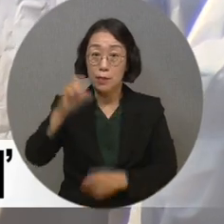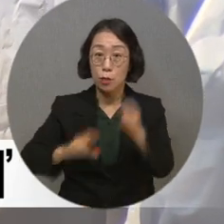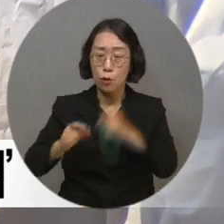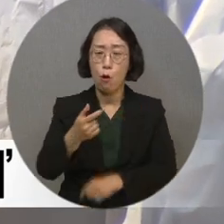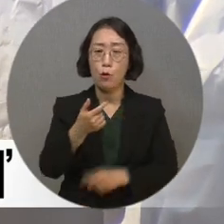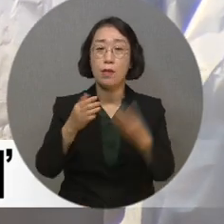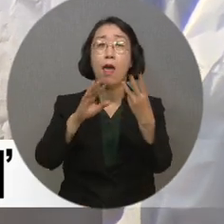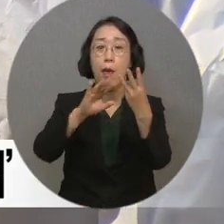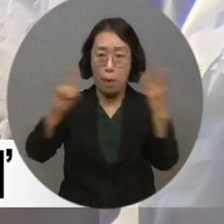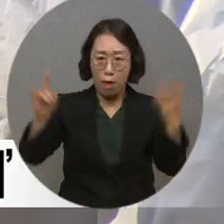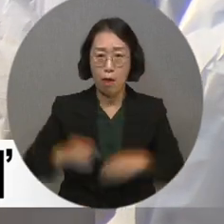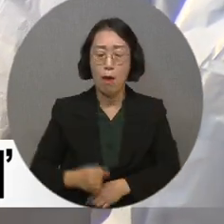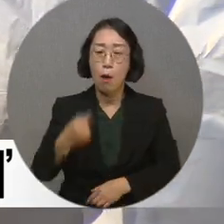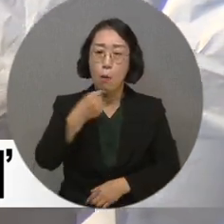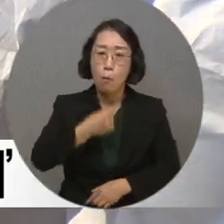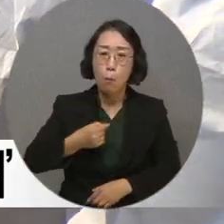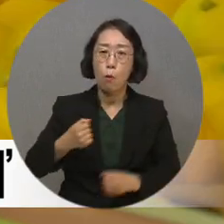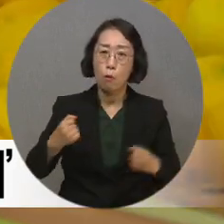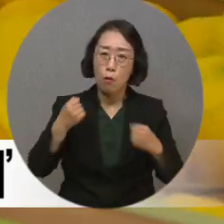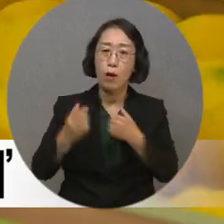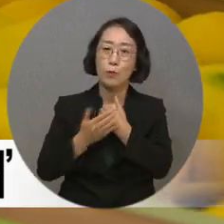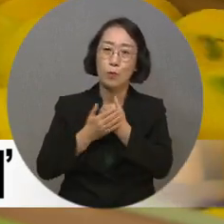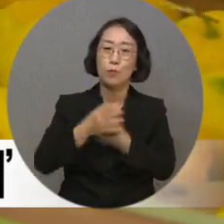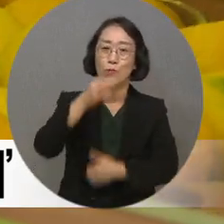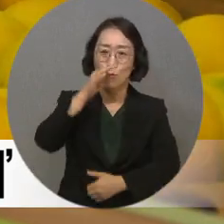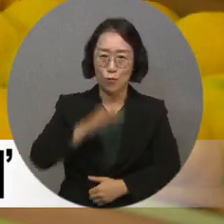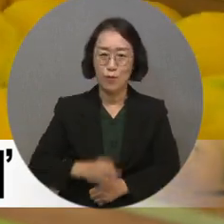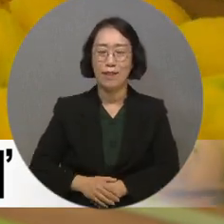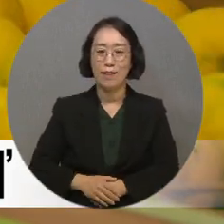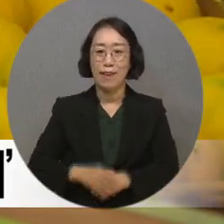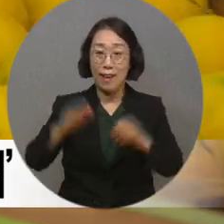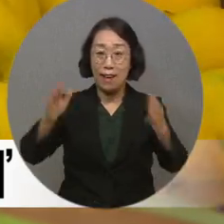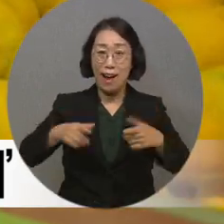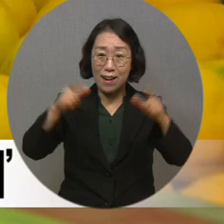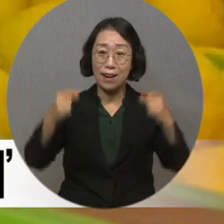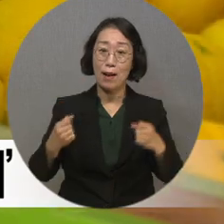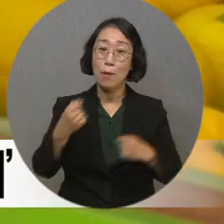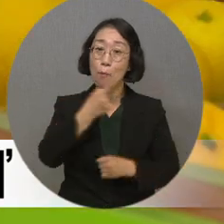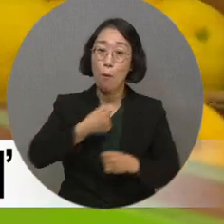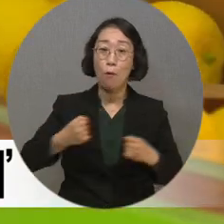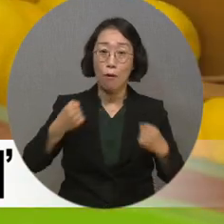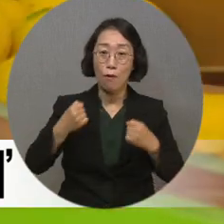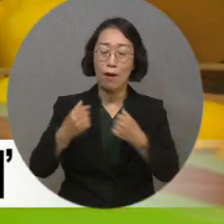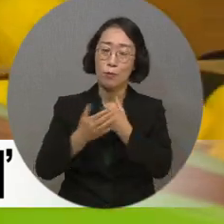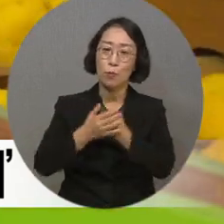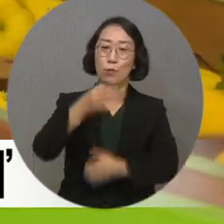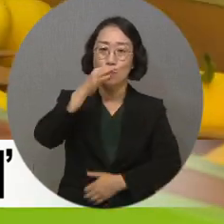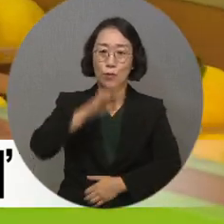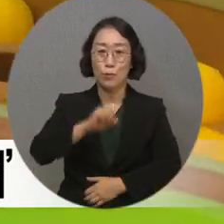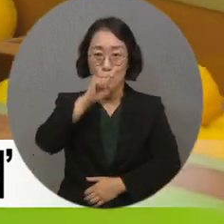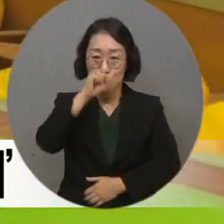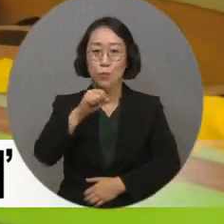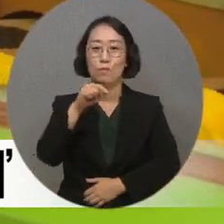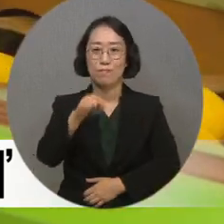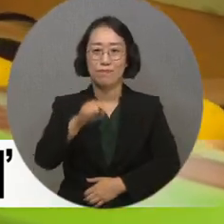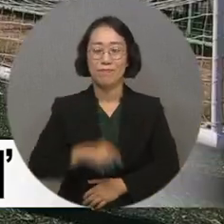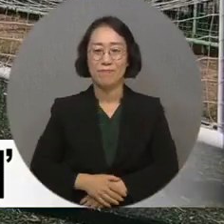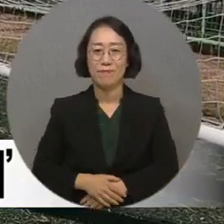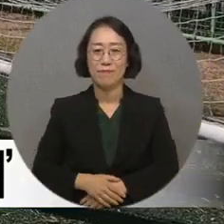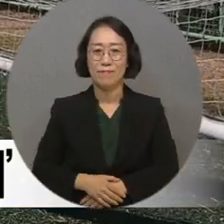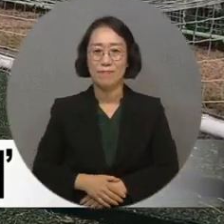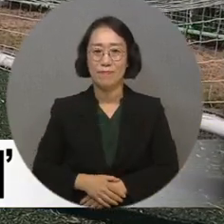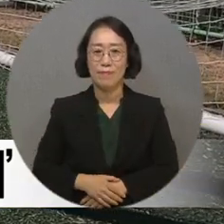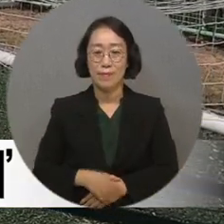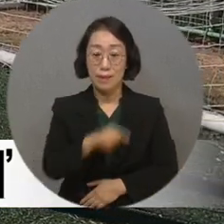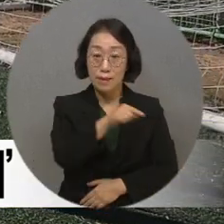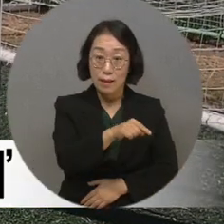건강을 돕는 리모넨 성분을 함유해 일교차가 큰 가을철에 많은 인기를 얻고 있습니다.